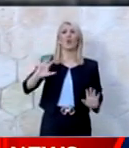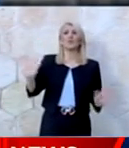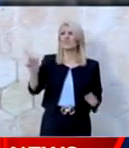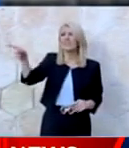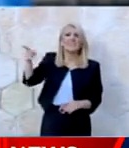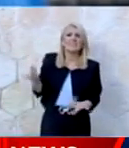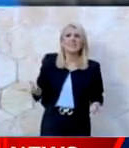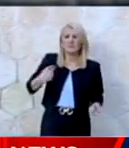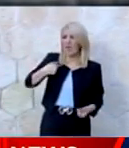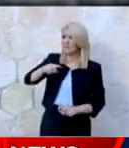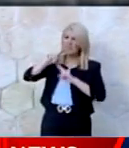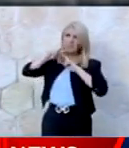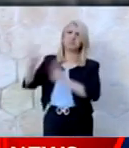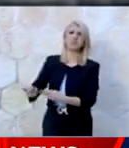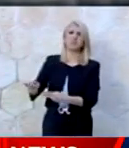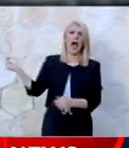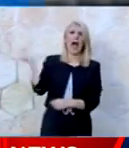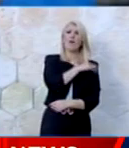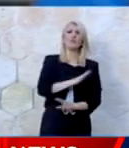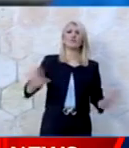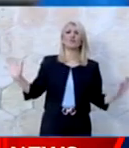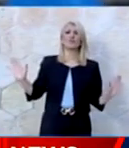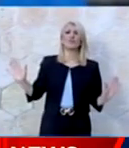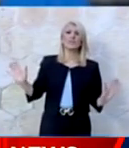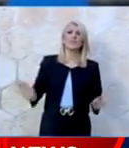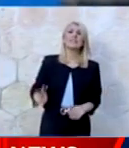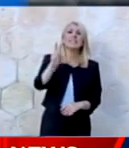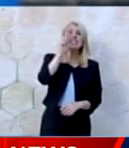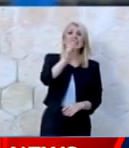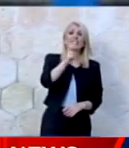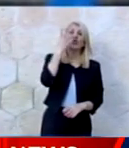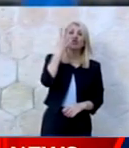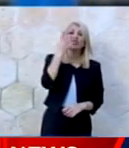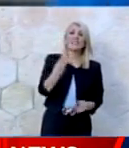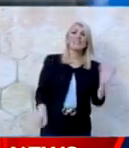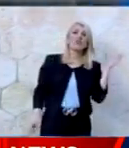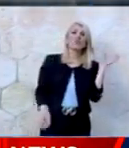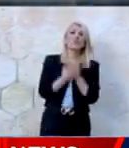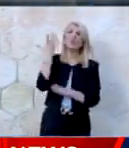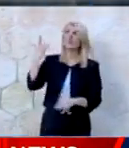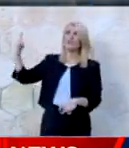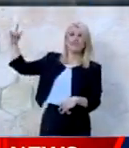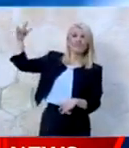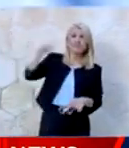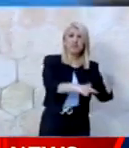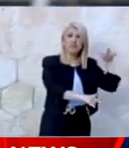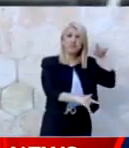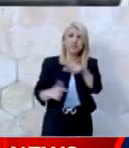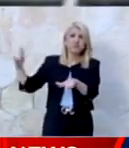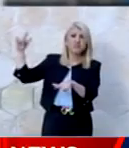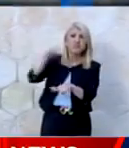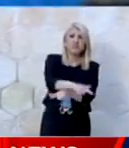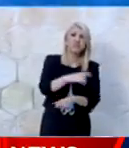την απάντησή τους. Με τι? 24 νέα μαχητικά Ραφάλ, 86